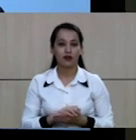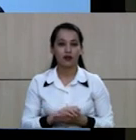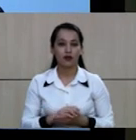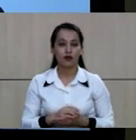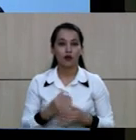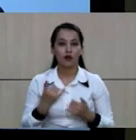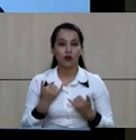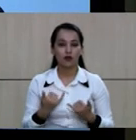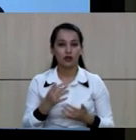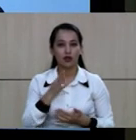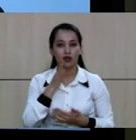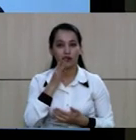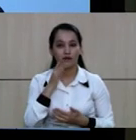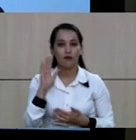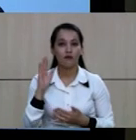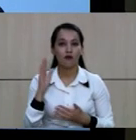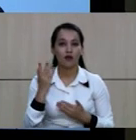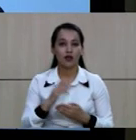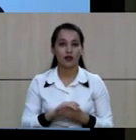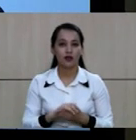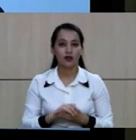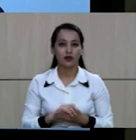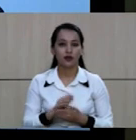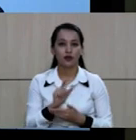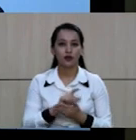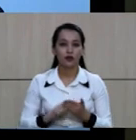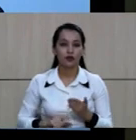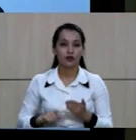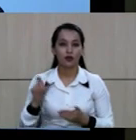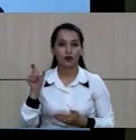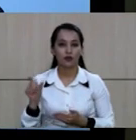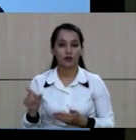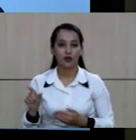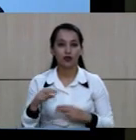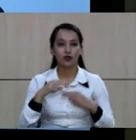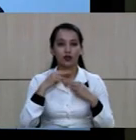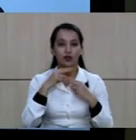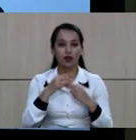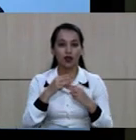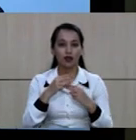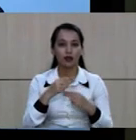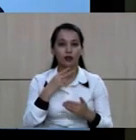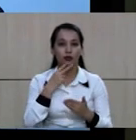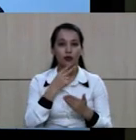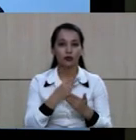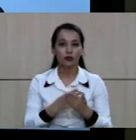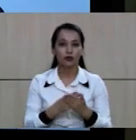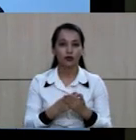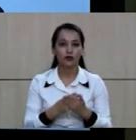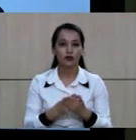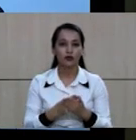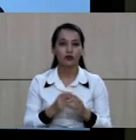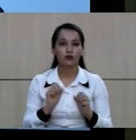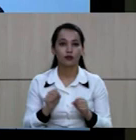заманадаги малум бір вақия хадысы адибнин, яни муалифнин, диққат этибарда тургалигини біз англашга